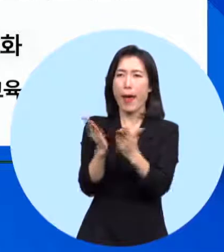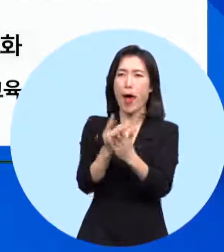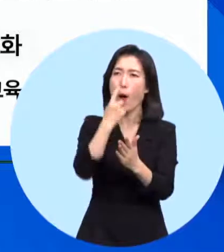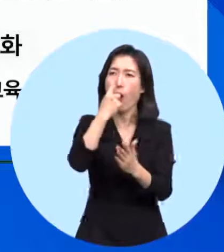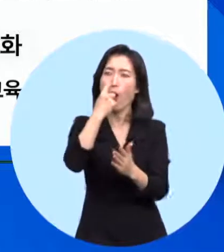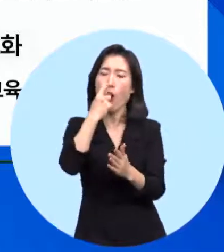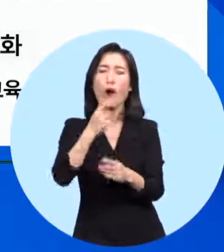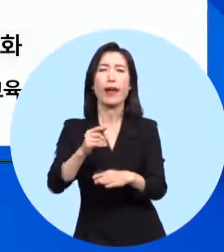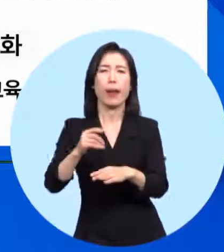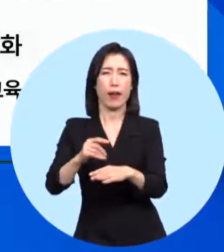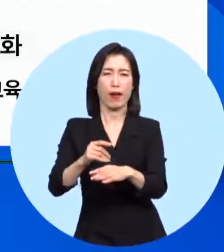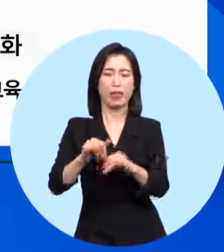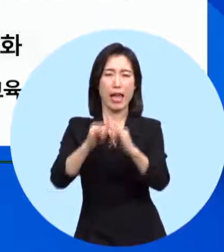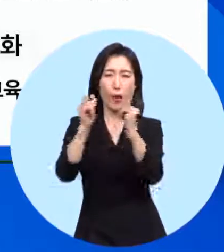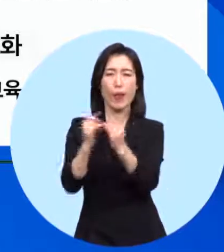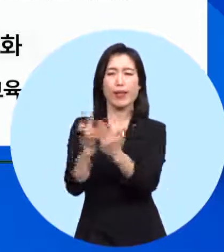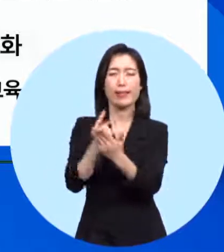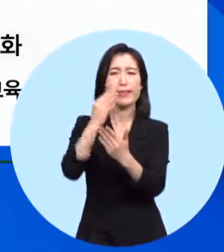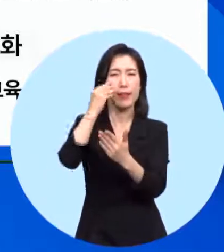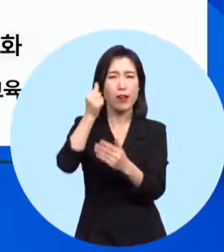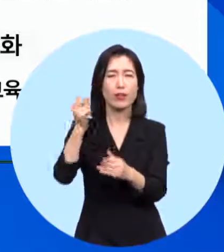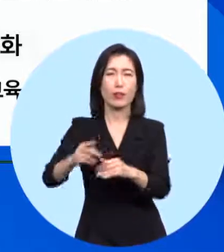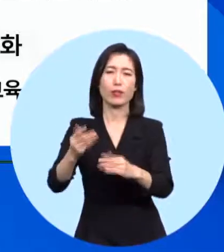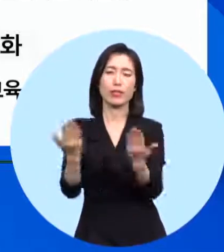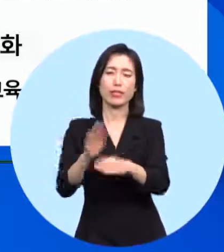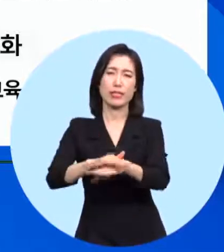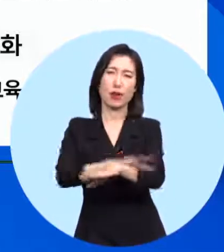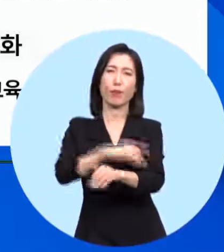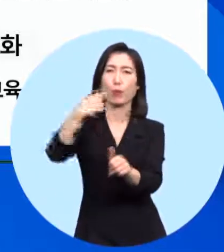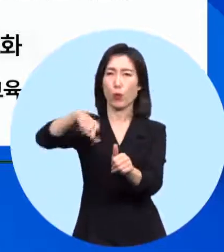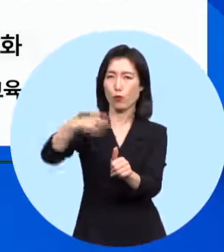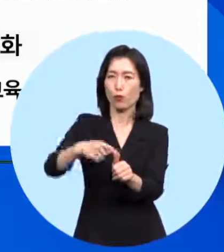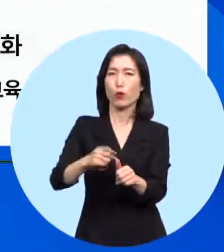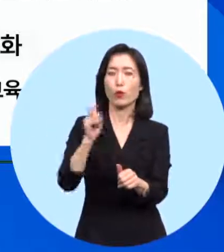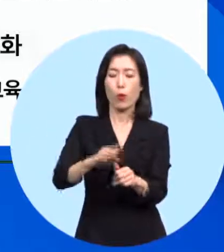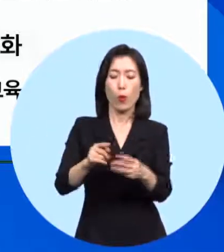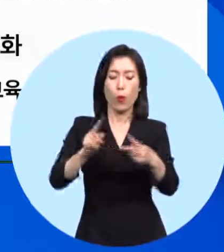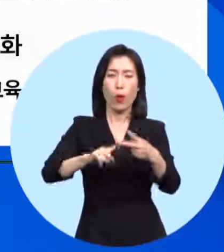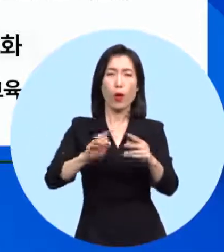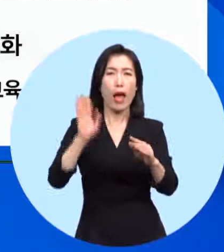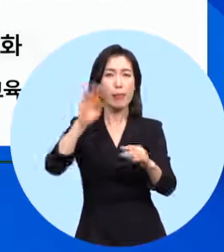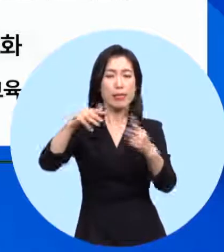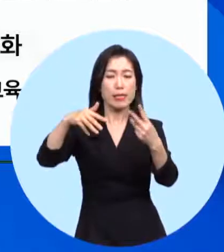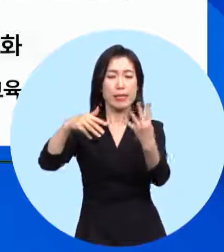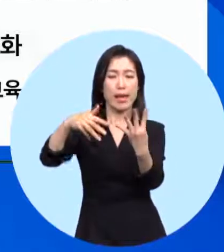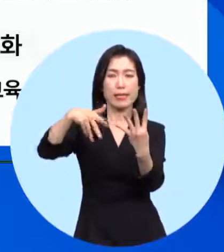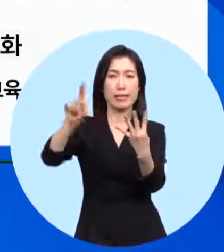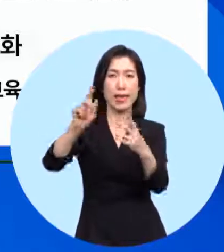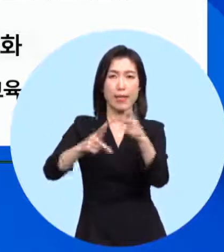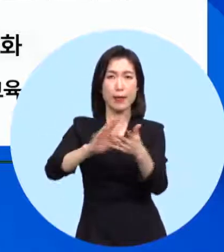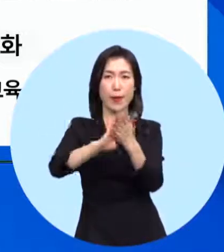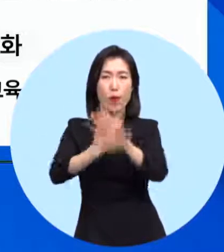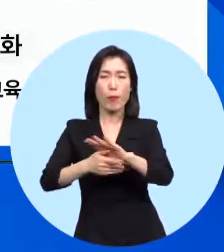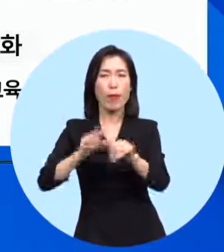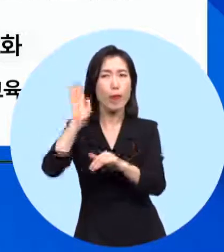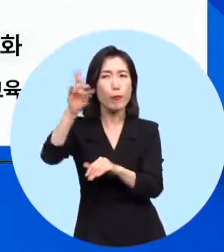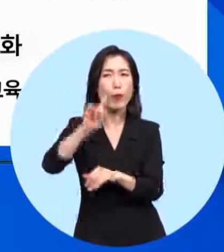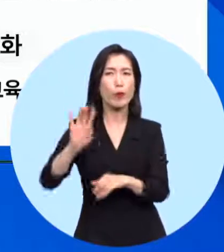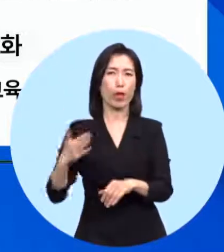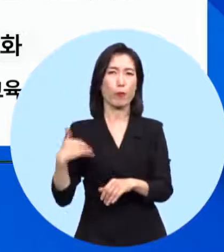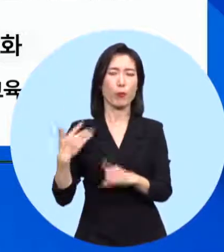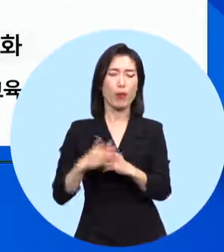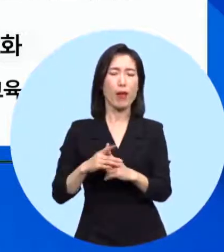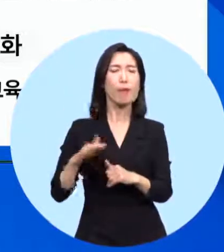또 직업교육하는 게 늘 필요하지 않겠냐. 또 4차 산업이 어떤 세상을 만들기는 좀 예측하기는 어렵지만 특히 변화한다는 것에만 틀림이